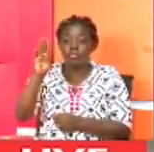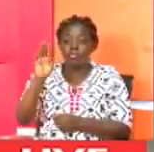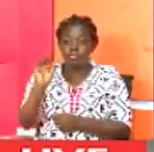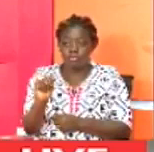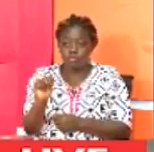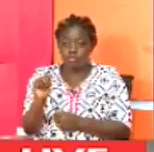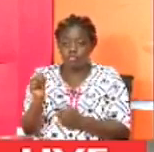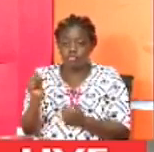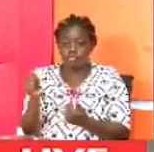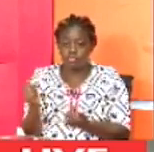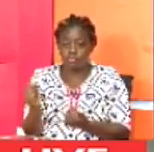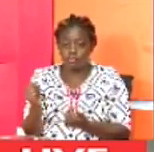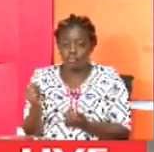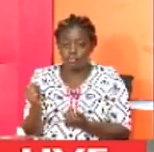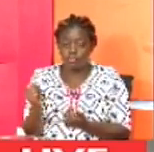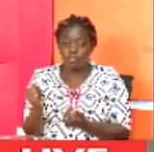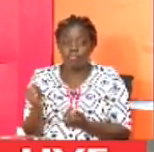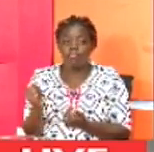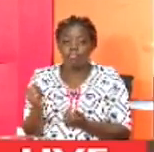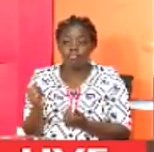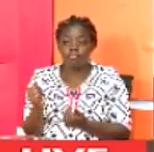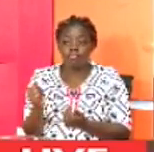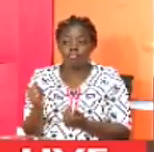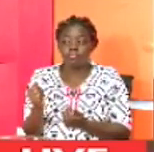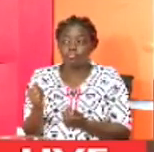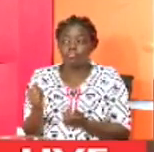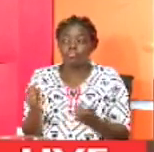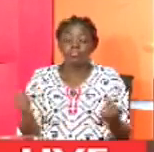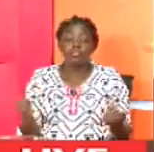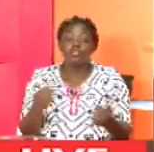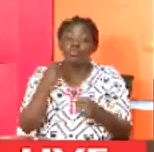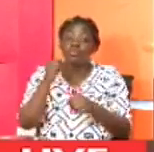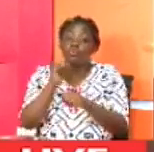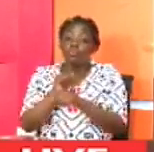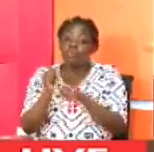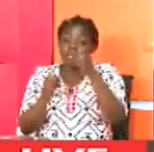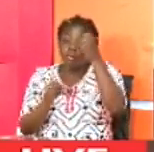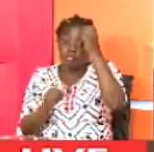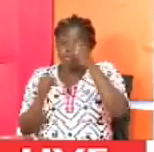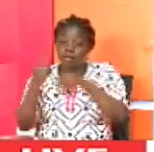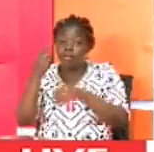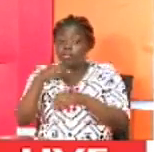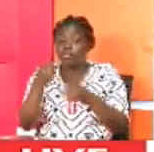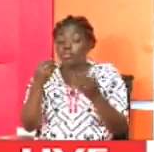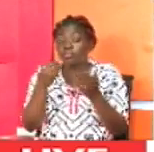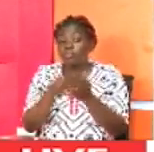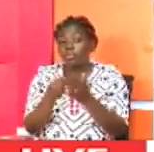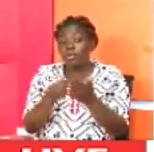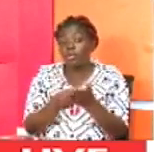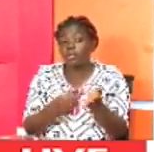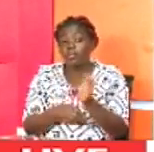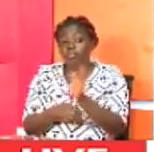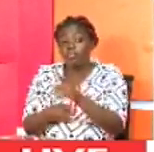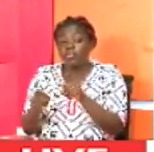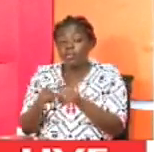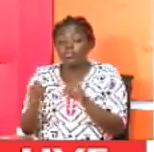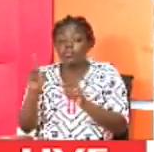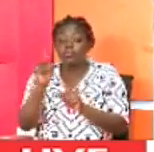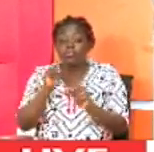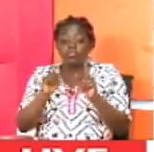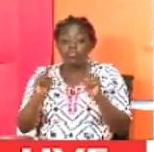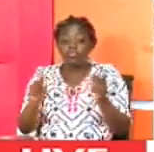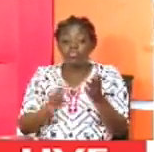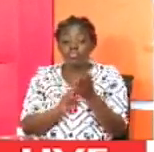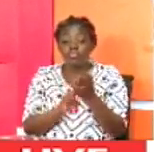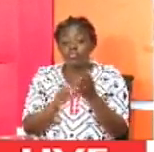5,000 omulimu gwonna gwonna guzza okufunirako satifikeeti. Abakola ebiyiiye bagamba sitizenzi n'amagoba ge bazza nga n'abantu